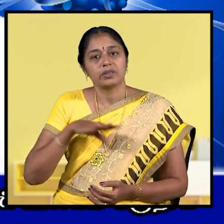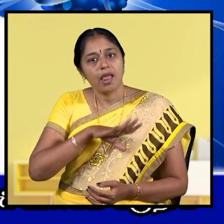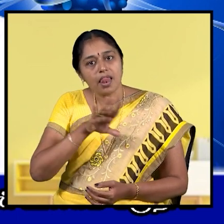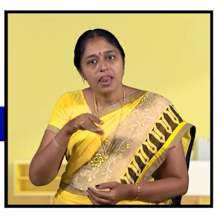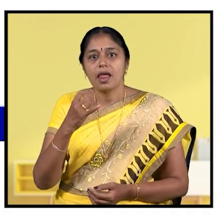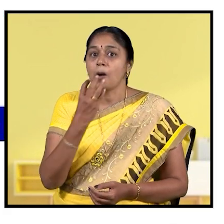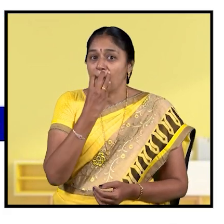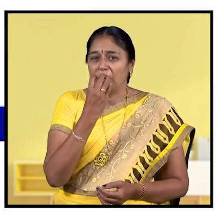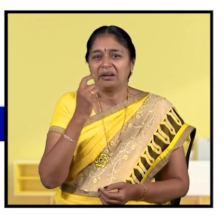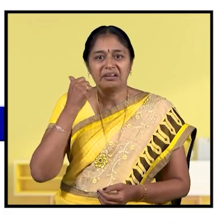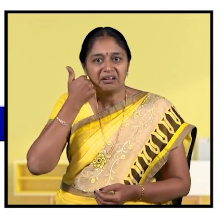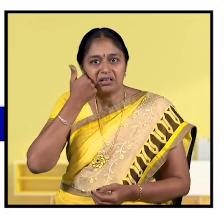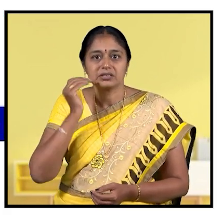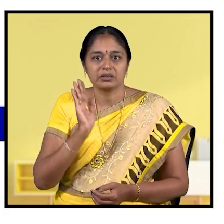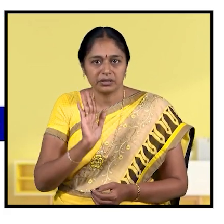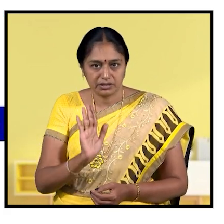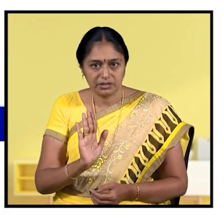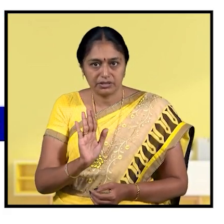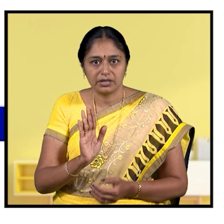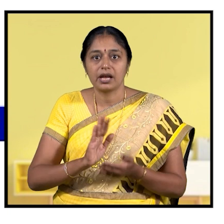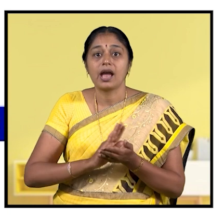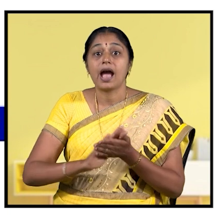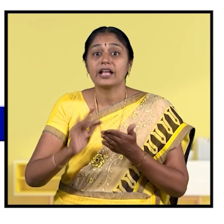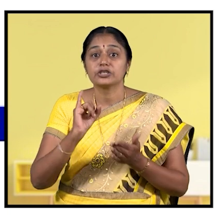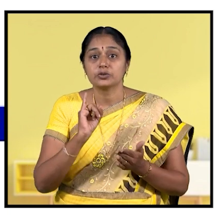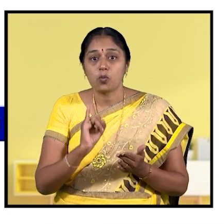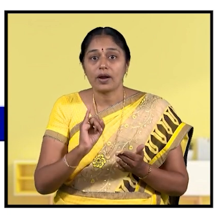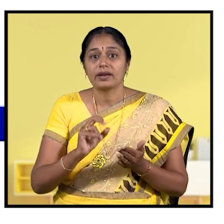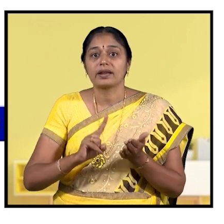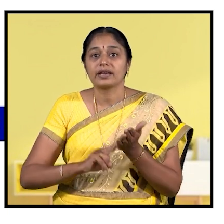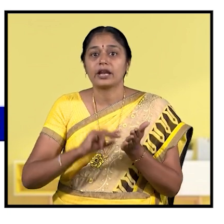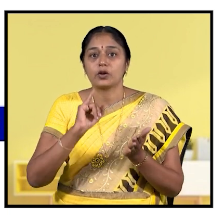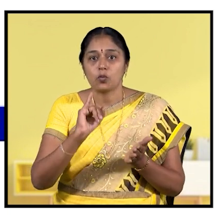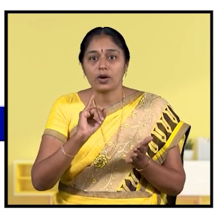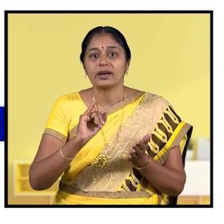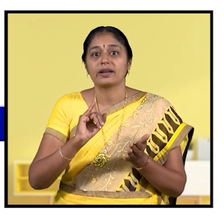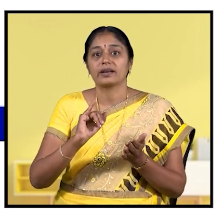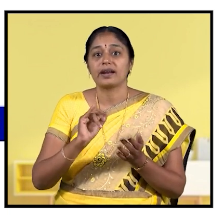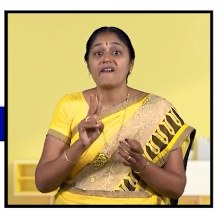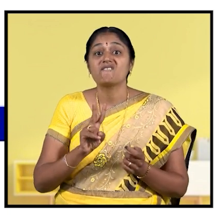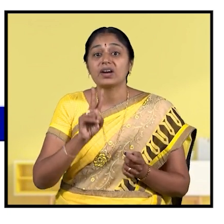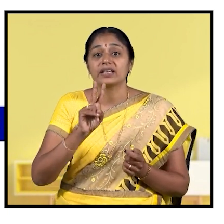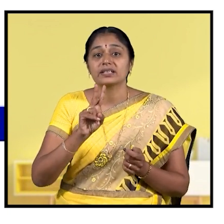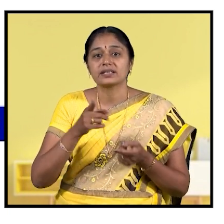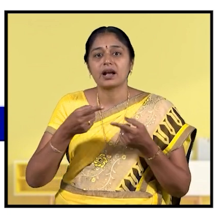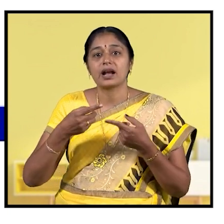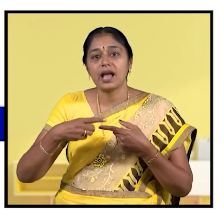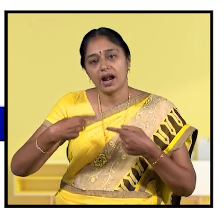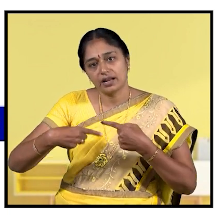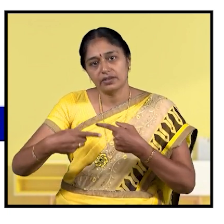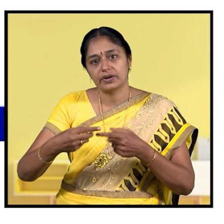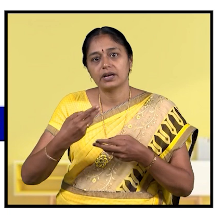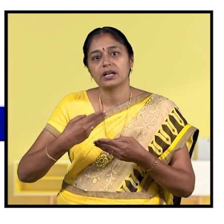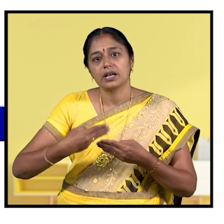பேர் என்னென்னு பார்த்தா இன்ஃப்ளூயன்ஸா வைரஸ் H1N1 அப்படிங்கிற வைரஸ் மூலமாக பரவுது. இந்த நோய் எப்படி பரவுது மற்றவங்களுக்குனாங்க நாம் தும்முவது